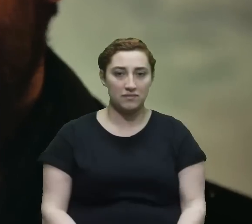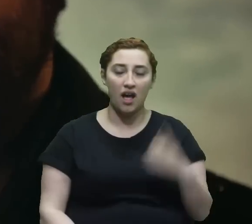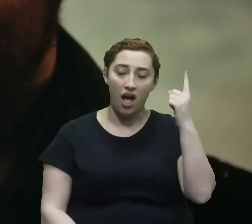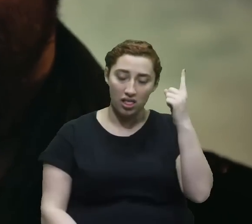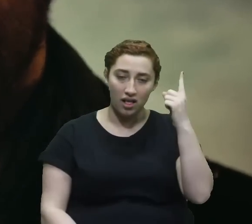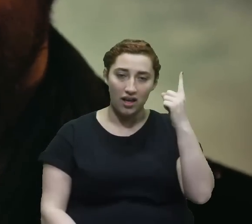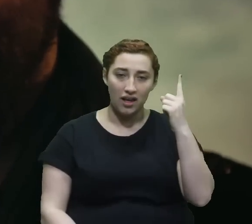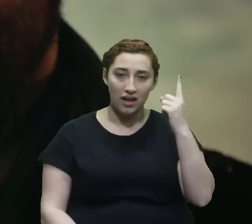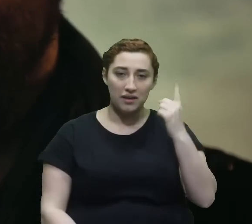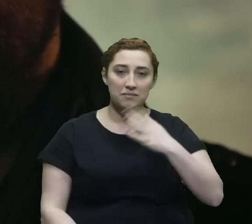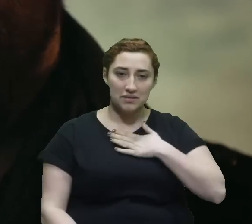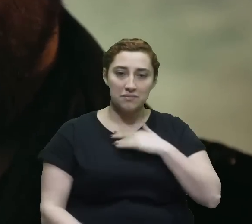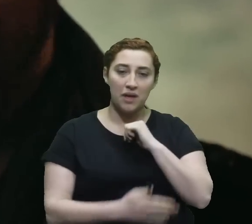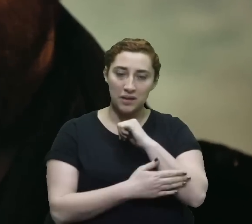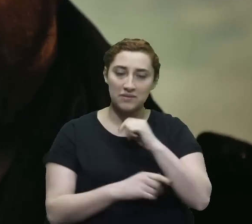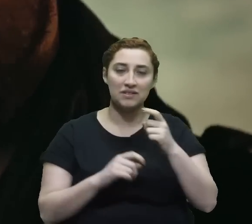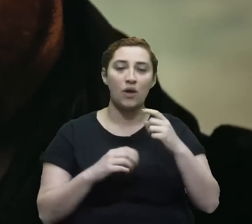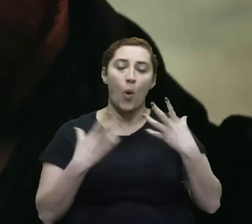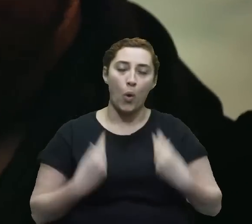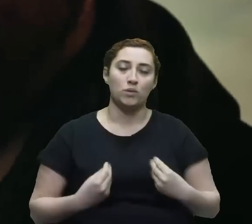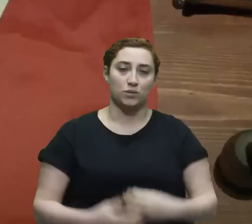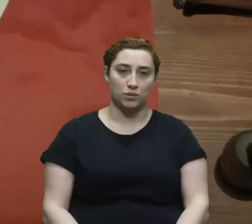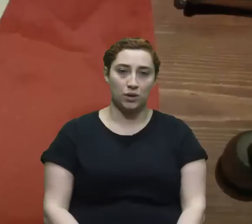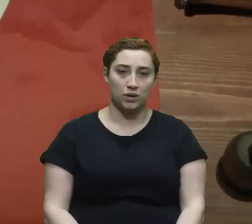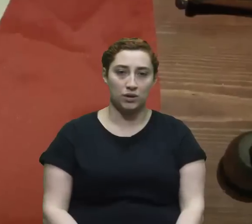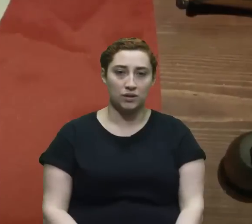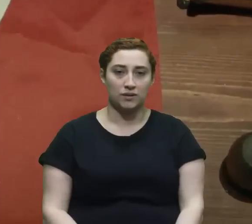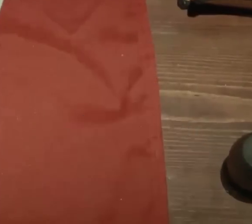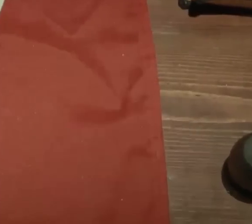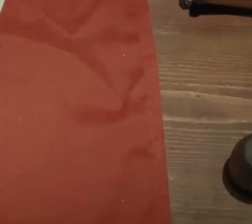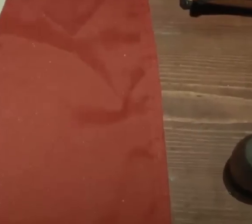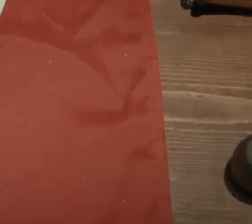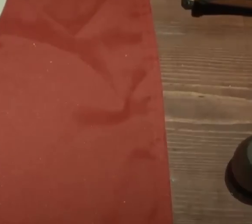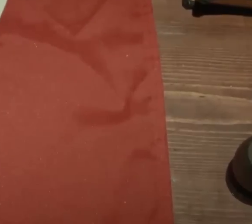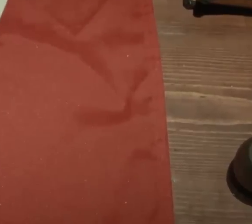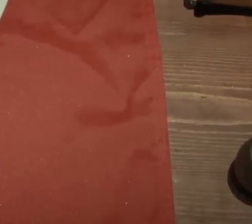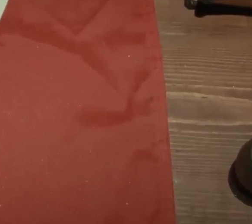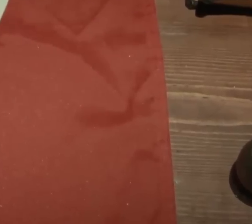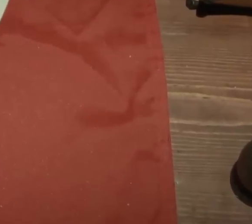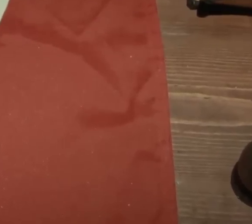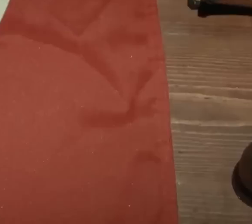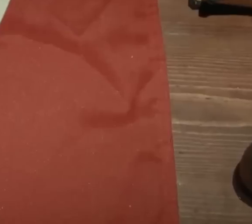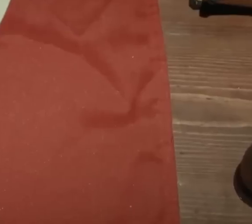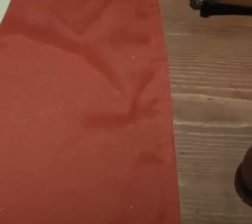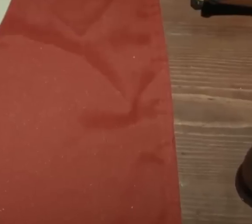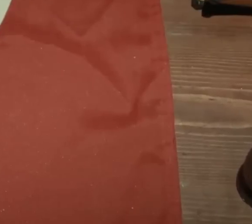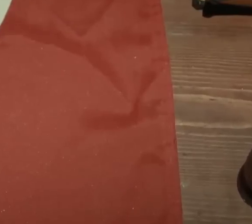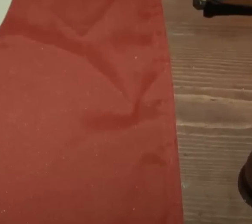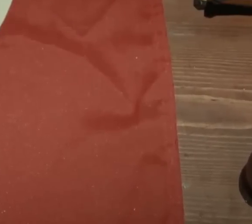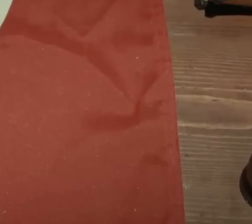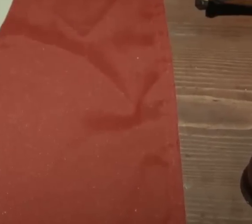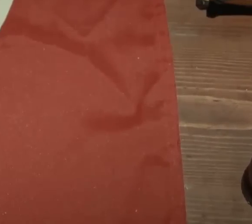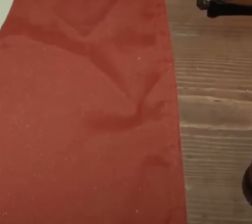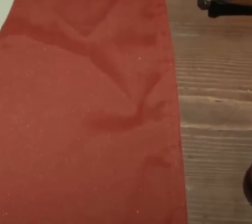Allah yar ve yardımcınız olsun. İmtazını masadaki Türk bayrağının üzerine koydu.